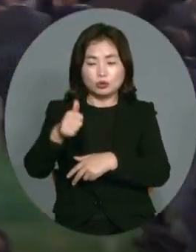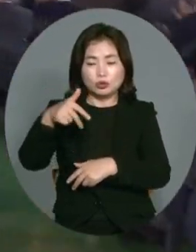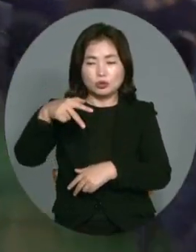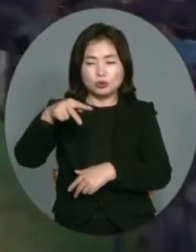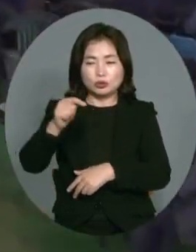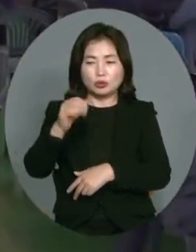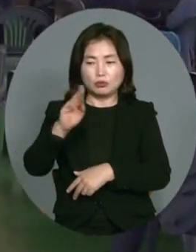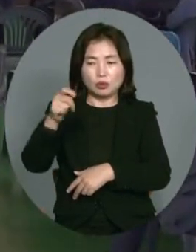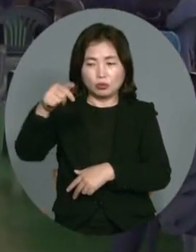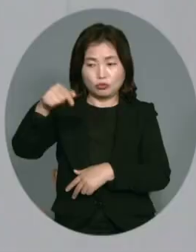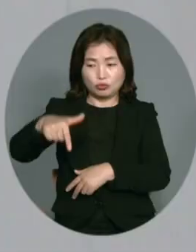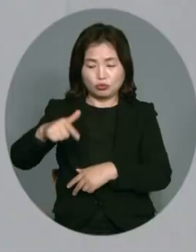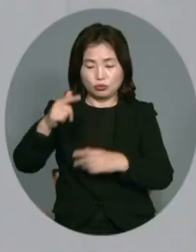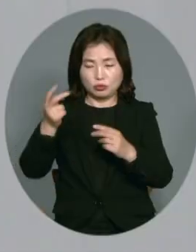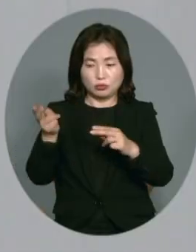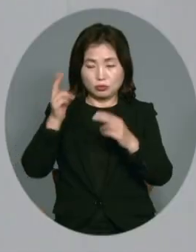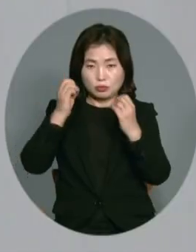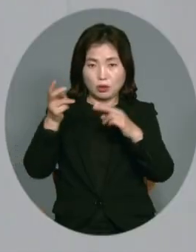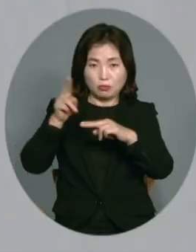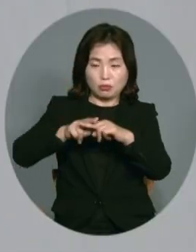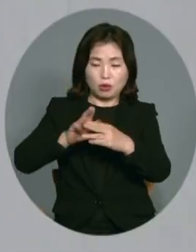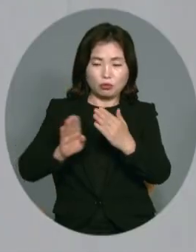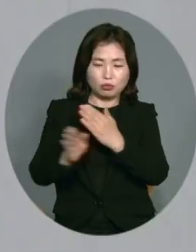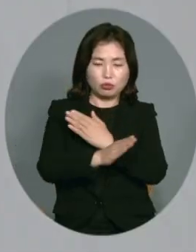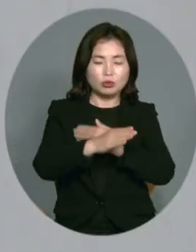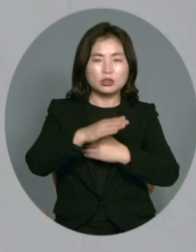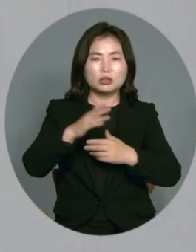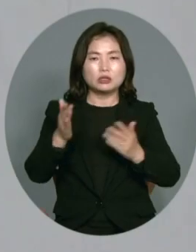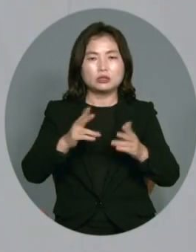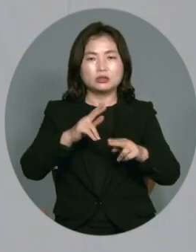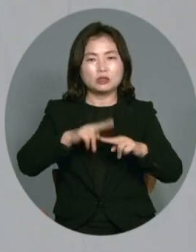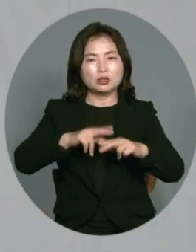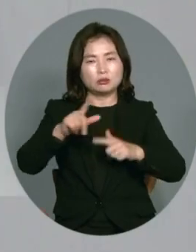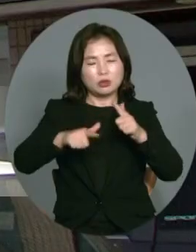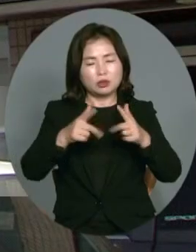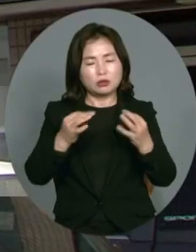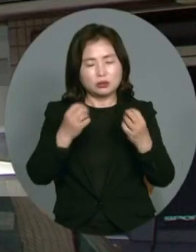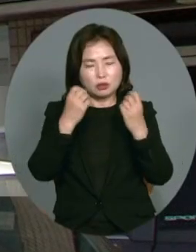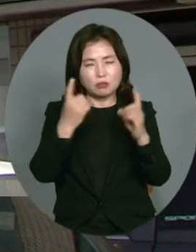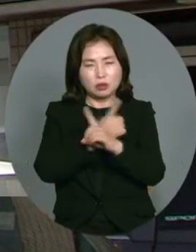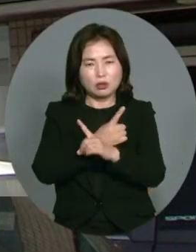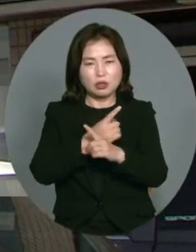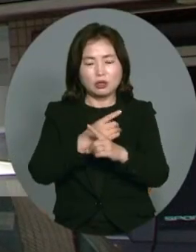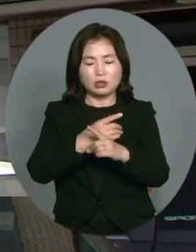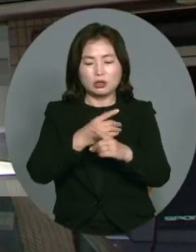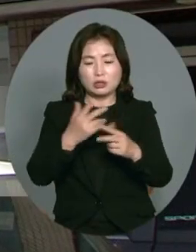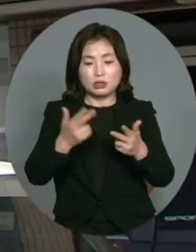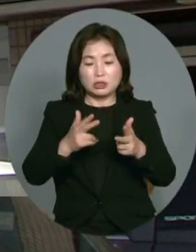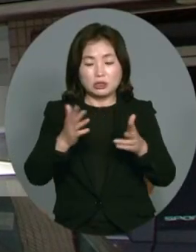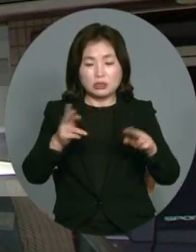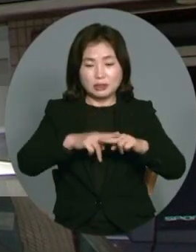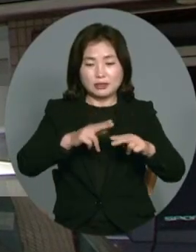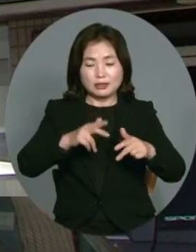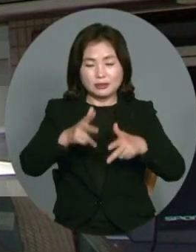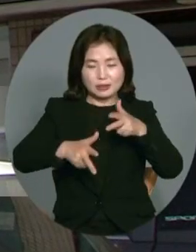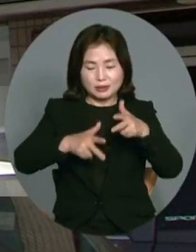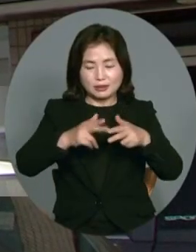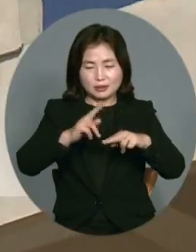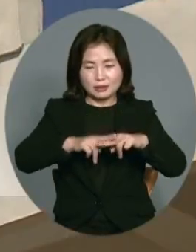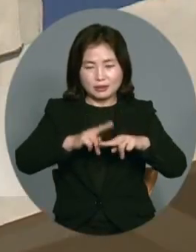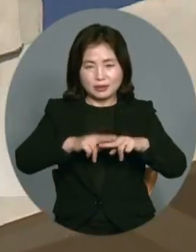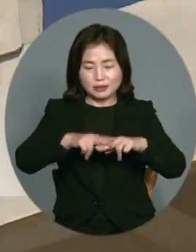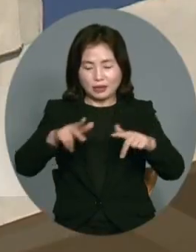신임 군수 취임 이후 일자리 정책에 큰 변화가 있다며 모든 일자리 업무를 통합 관리할 재단 설립을